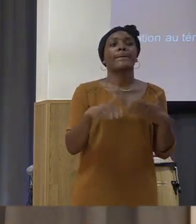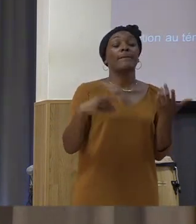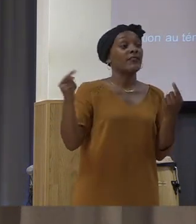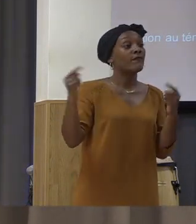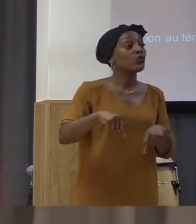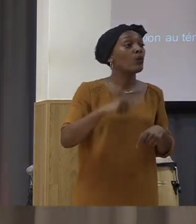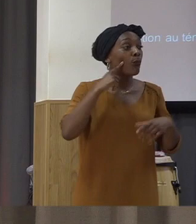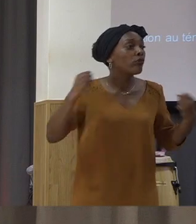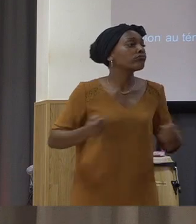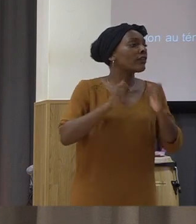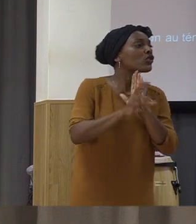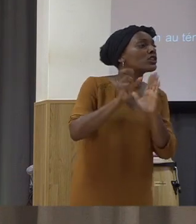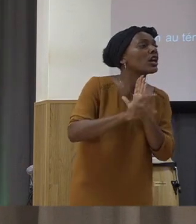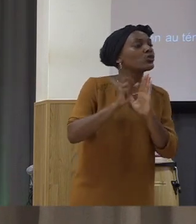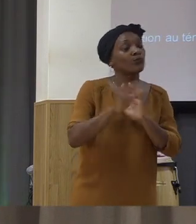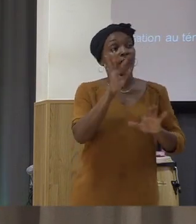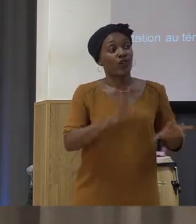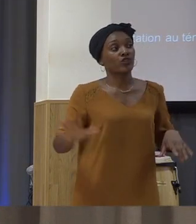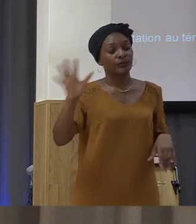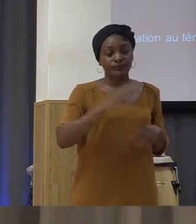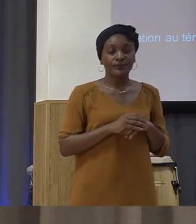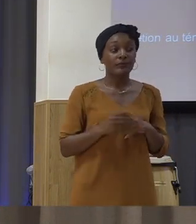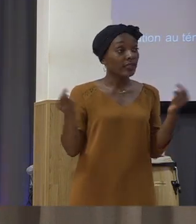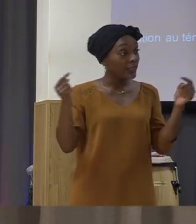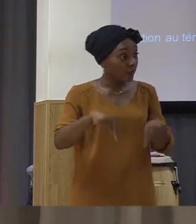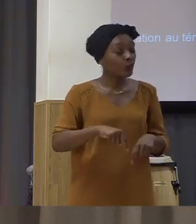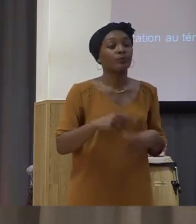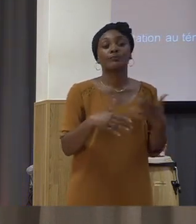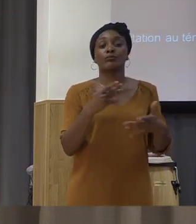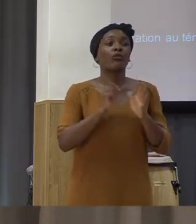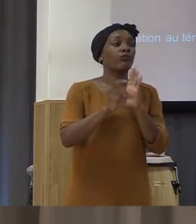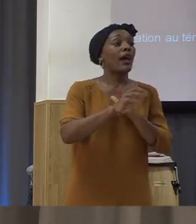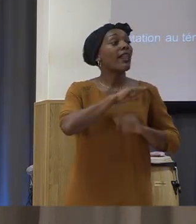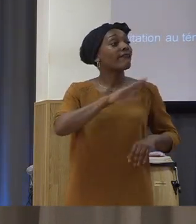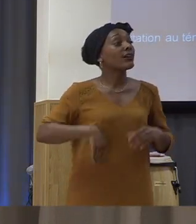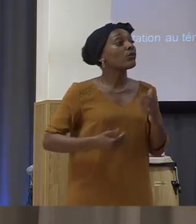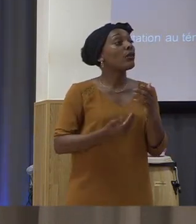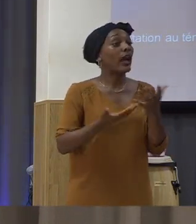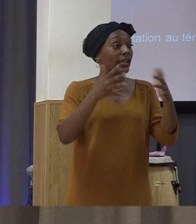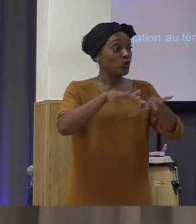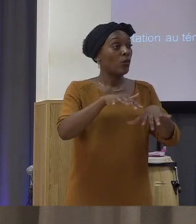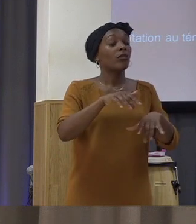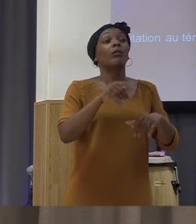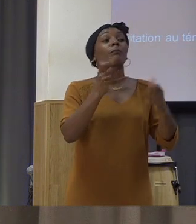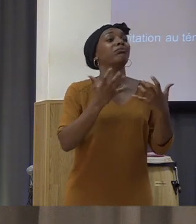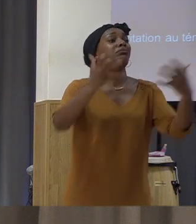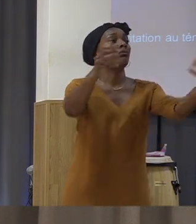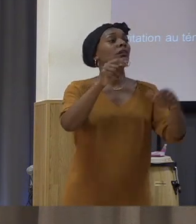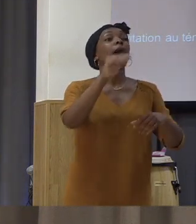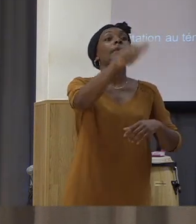une campagne d'évangélisation. Il a fait sa campagne et à la fin de la réunion, il a fait un appel. Et à la fin de la